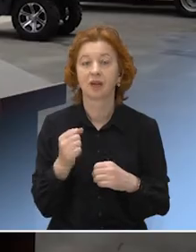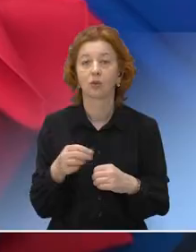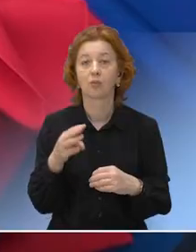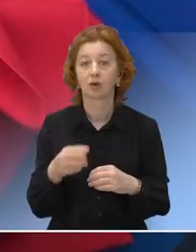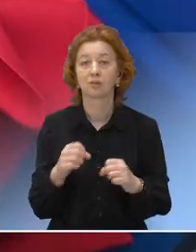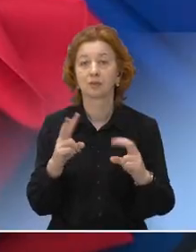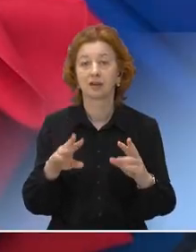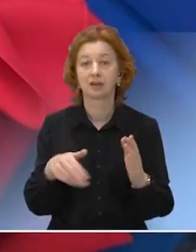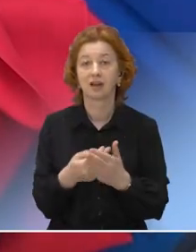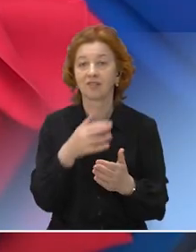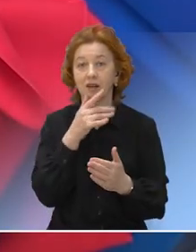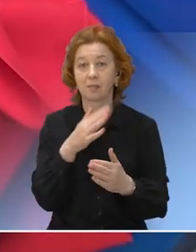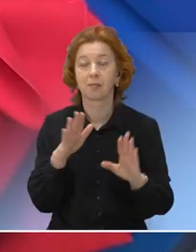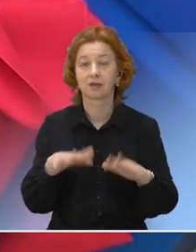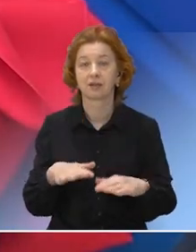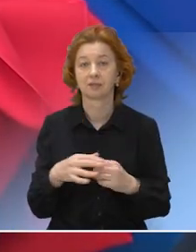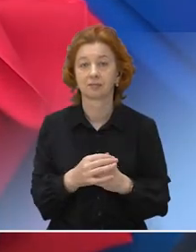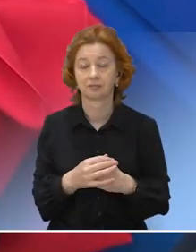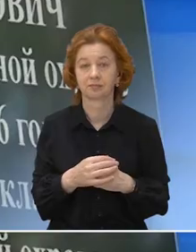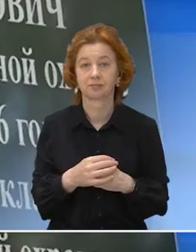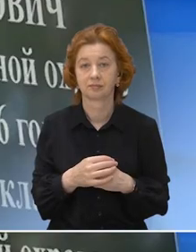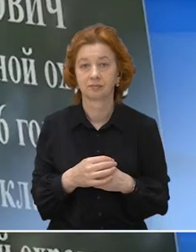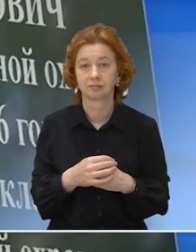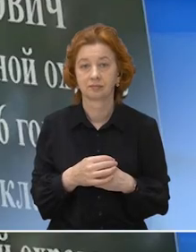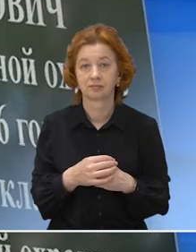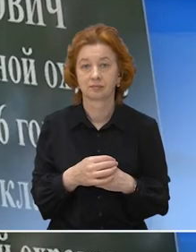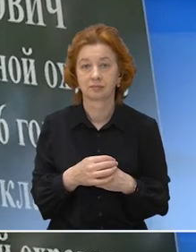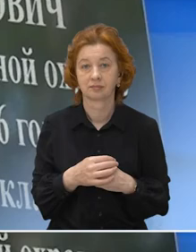Артем Мирошников специально для программы «Время местное».